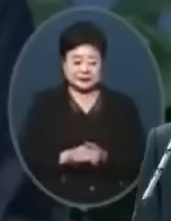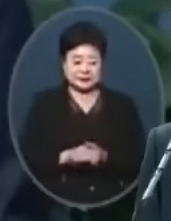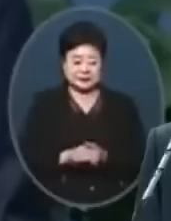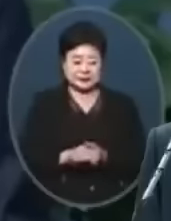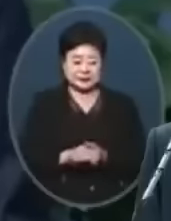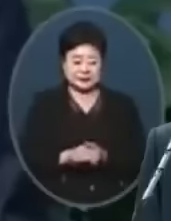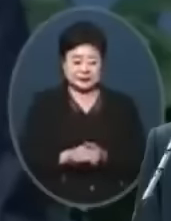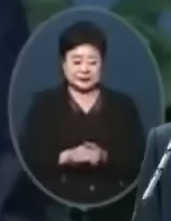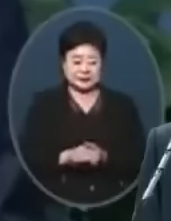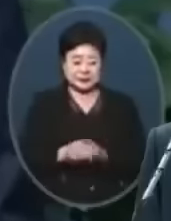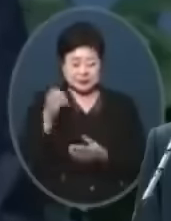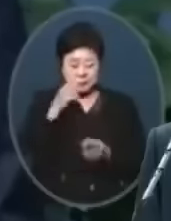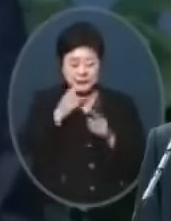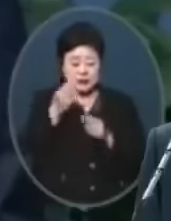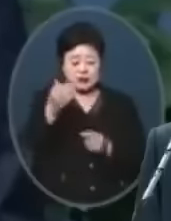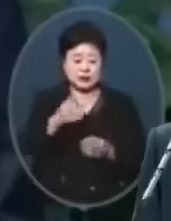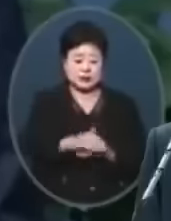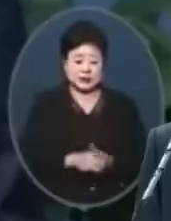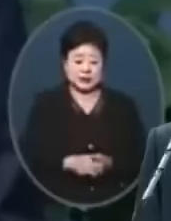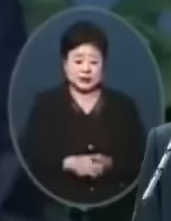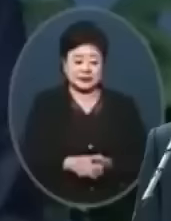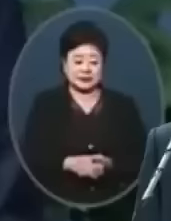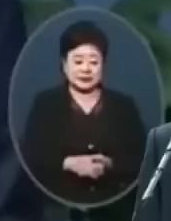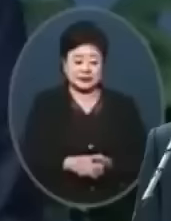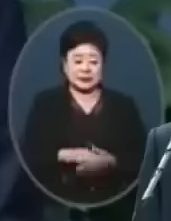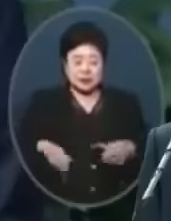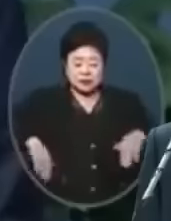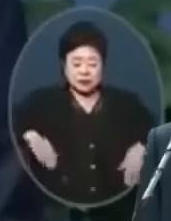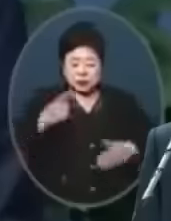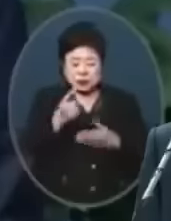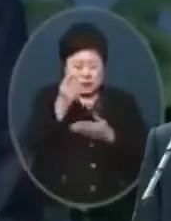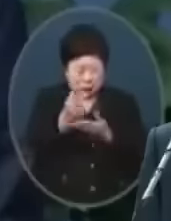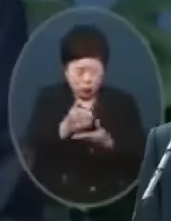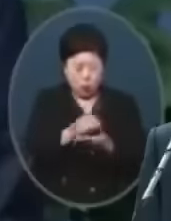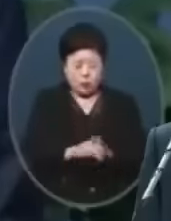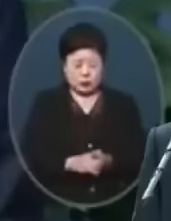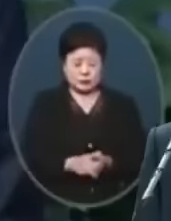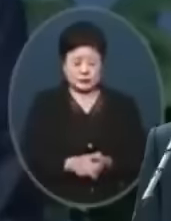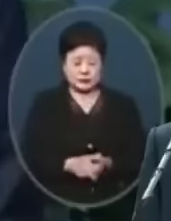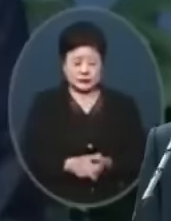그렇게 성령께서 말씀하고 있는 것입니다. 빈손 들고 나오지 마라.